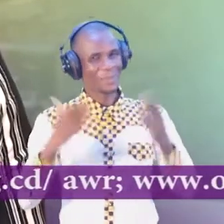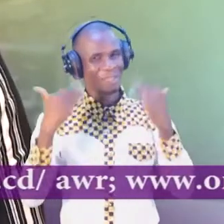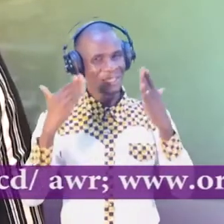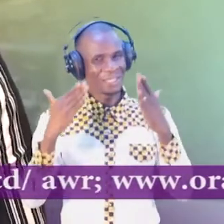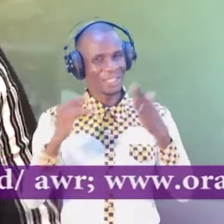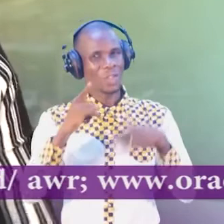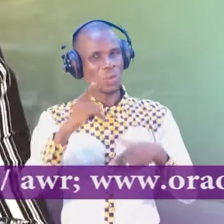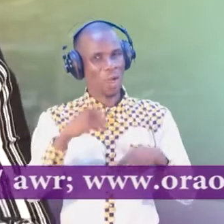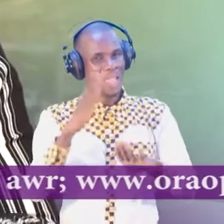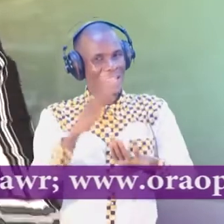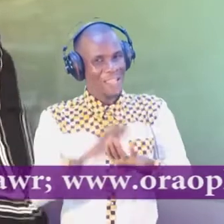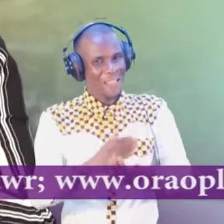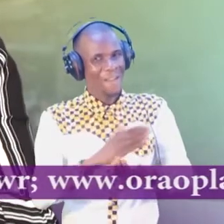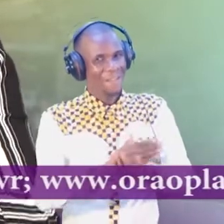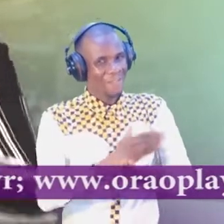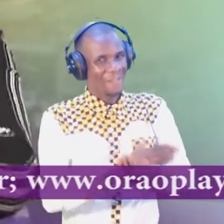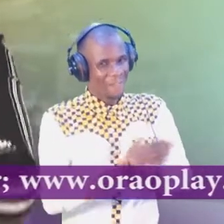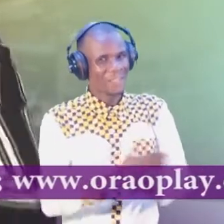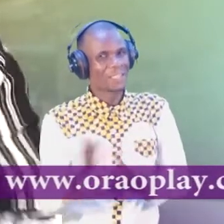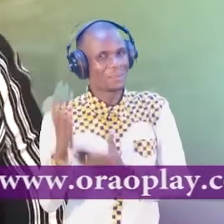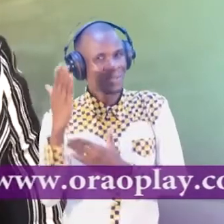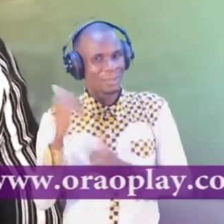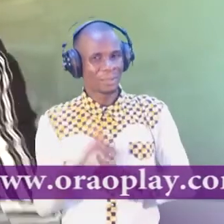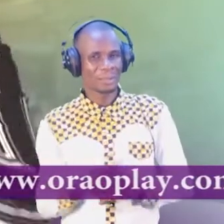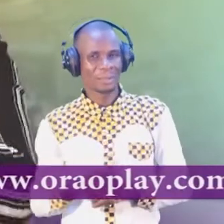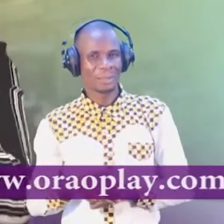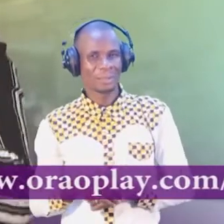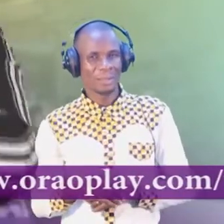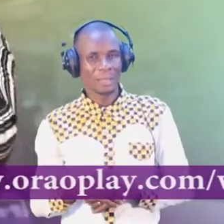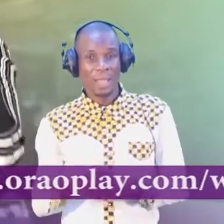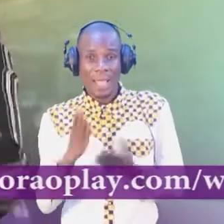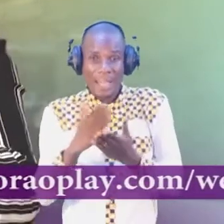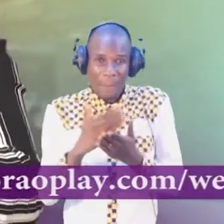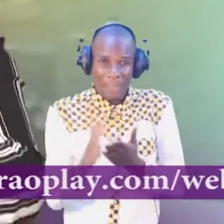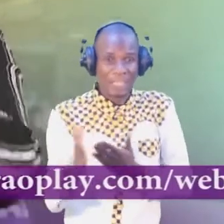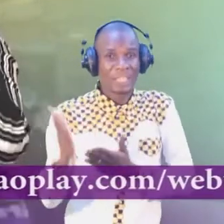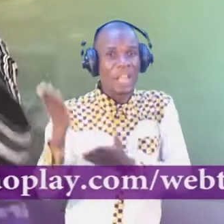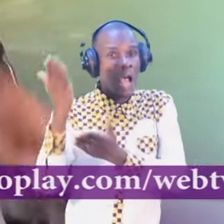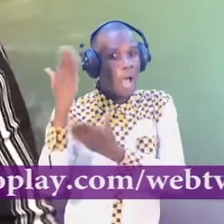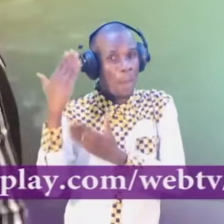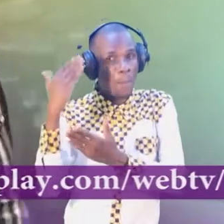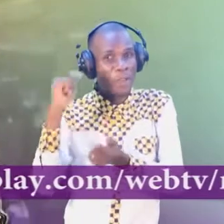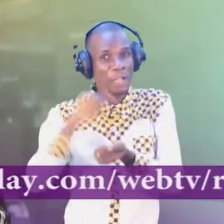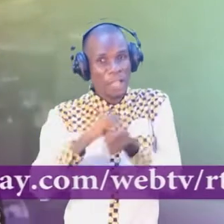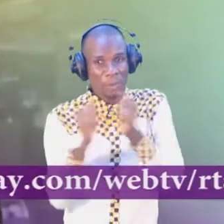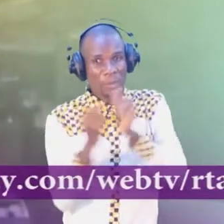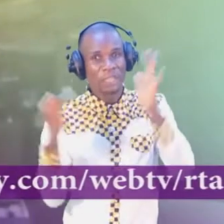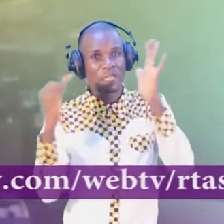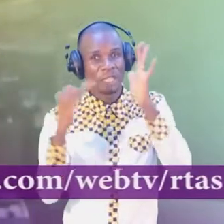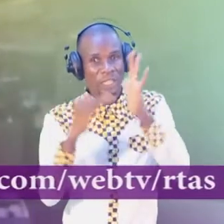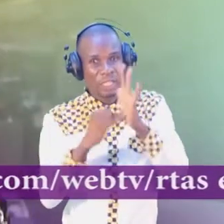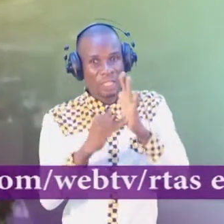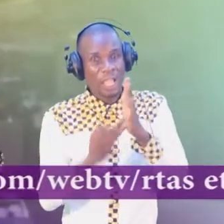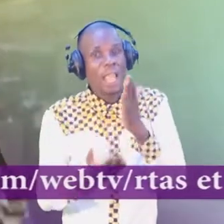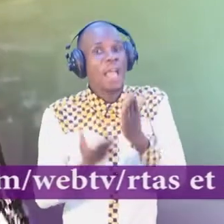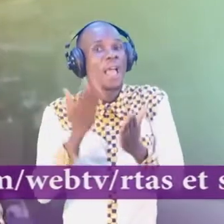tozali kaka na ilaka ya Nzambe te kasi tozali pena kondimisama ya nguya na ye ya kosunga biso penza kolonga bizaleli